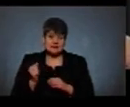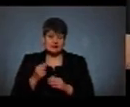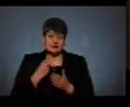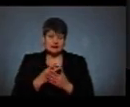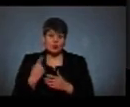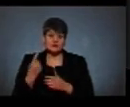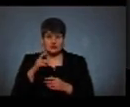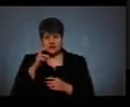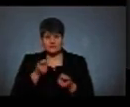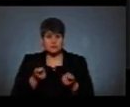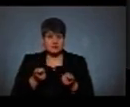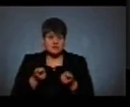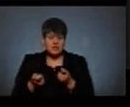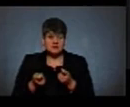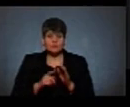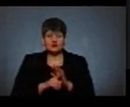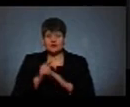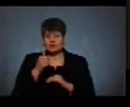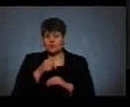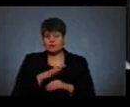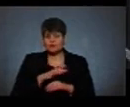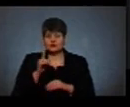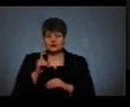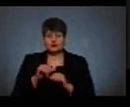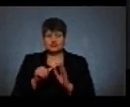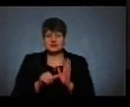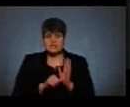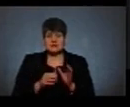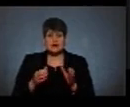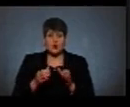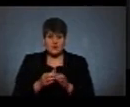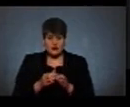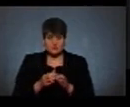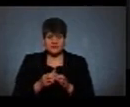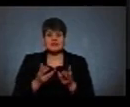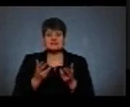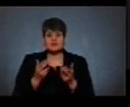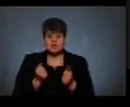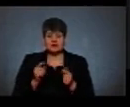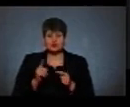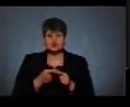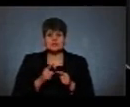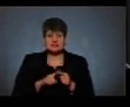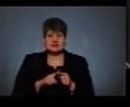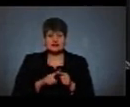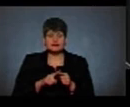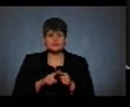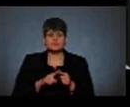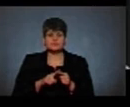обласної адміністрації, на початок року було 116 громад. Звичайно, що це дані